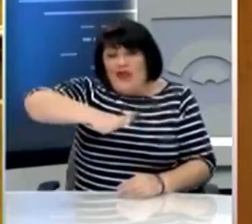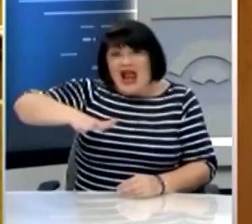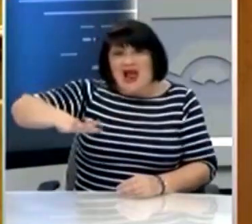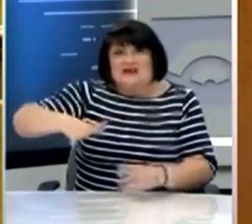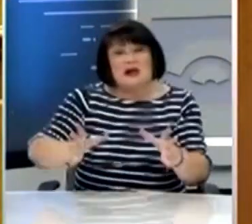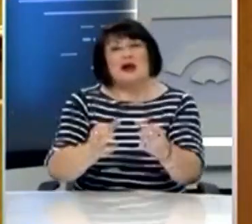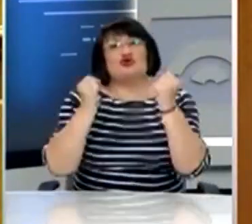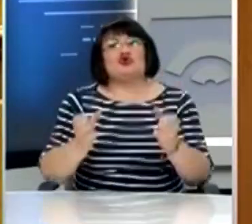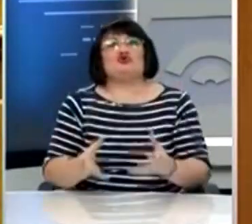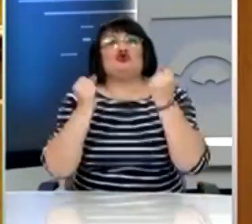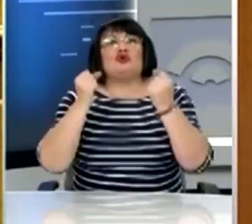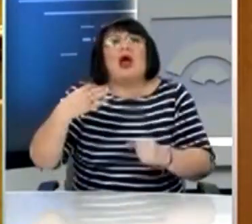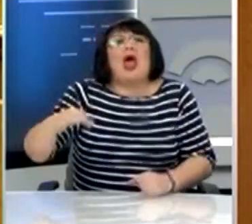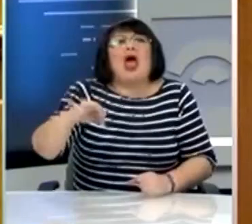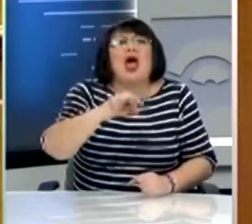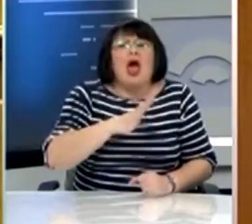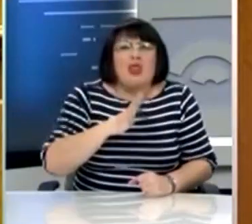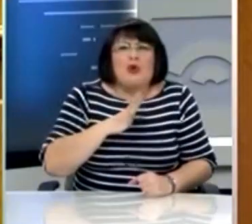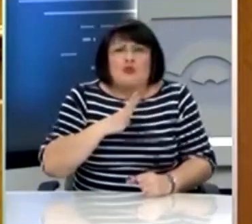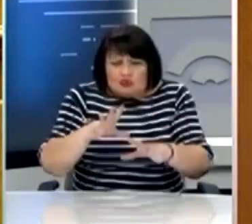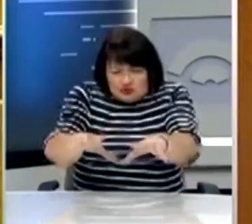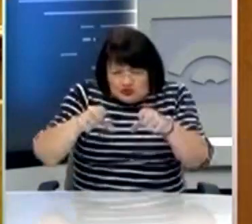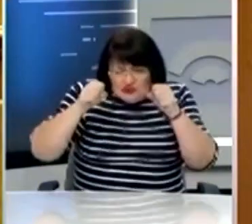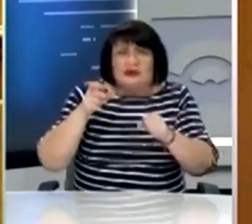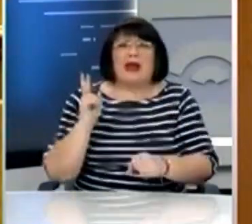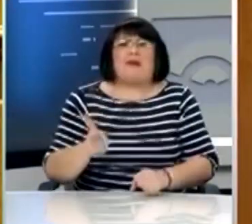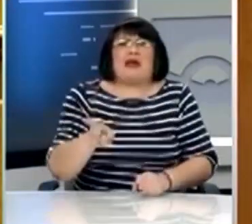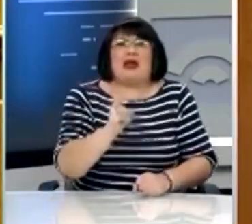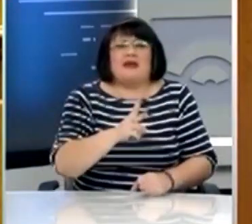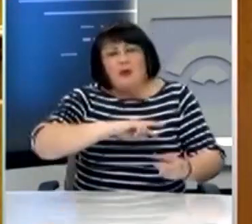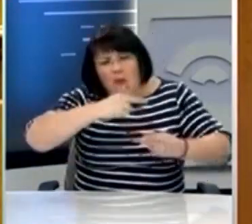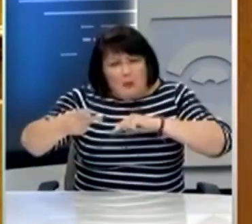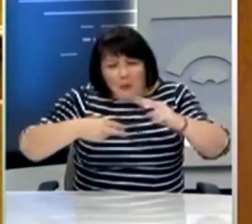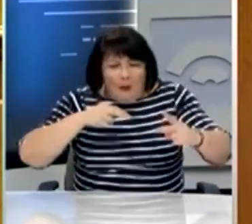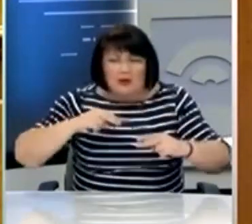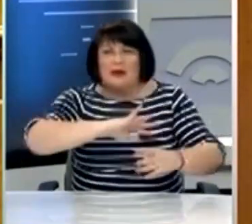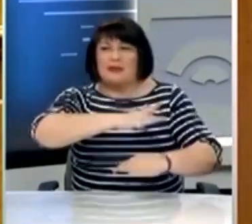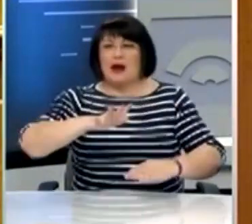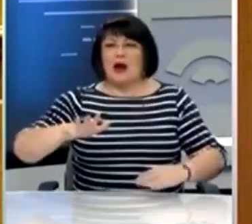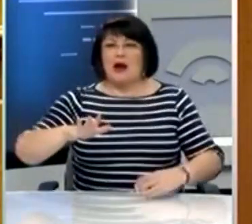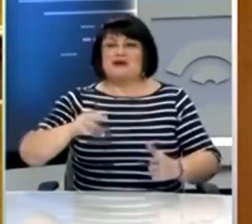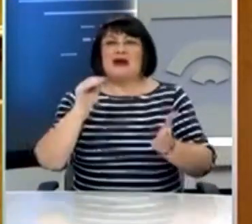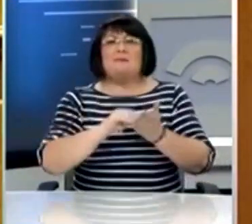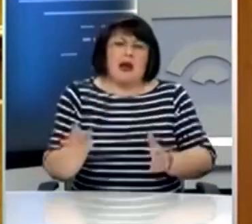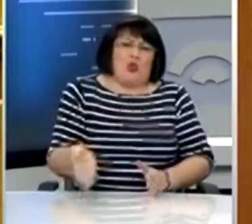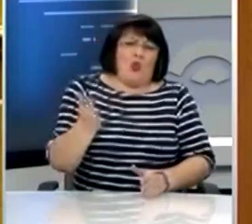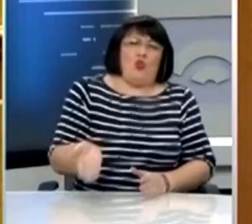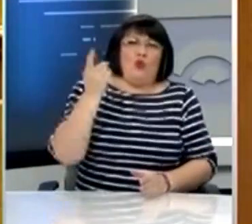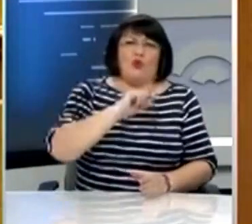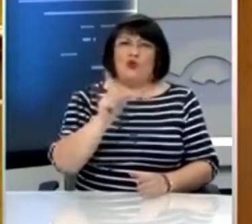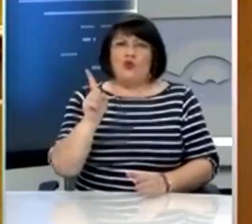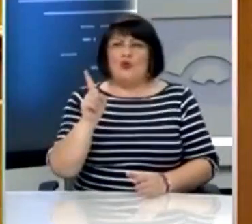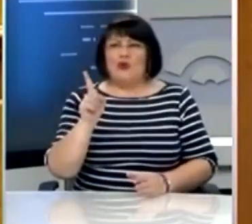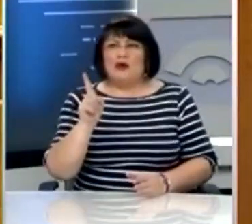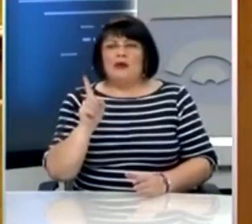διασώζουμε ευάλωτους ανθρώπους που κινδυνεύουν και όχι να τους επαναπροωθούμε